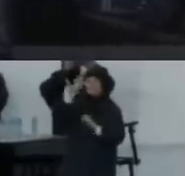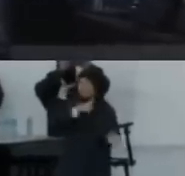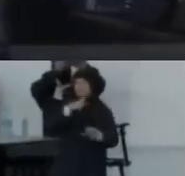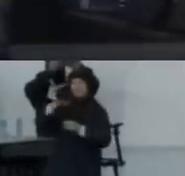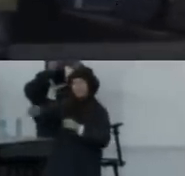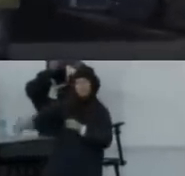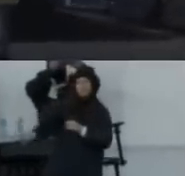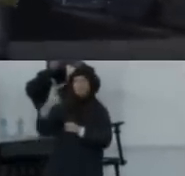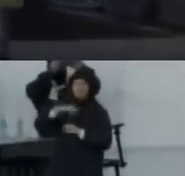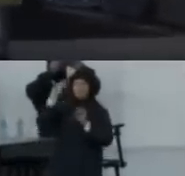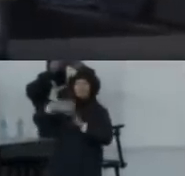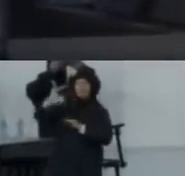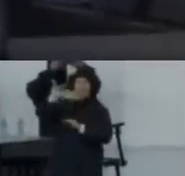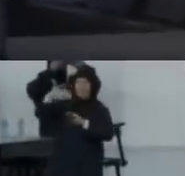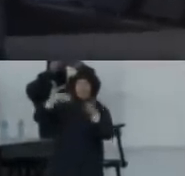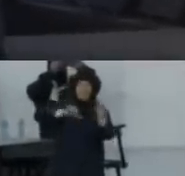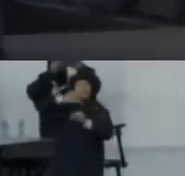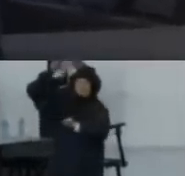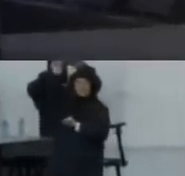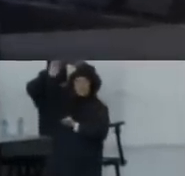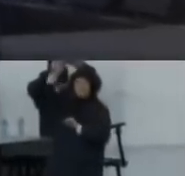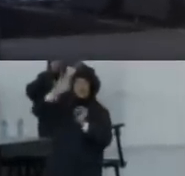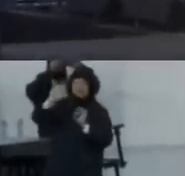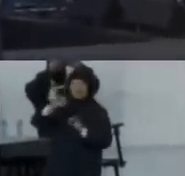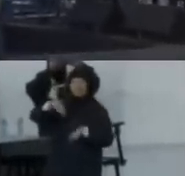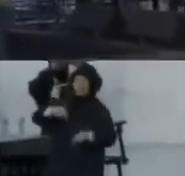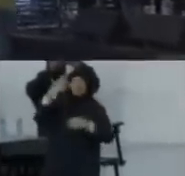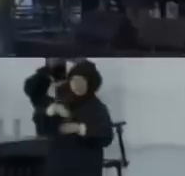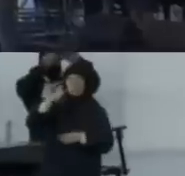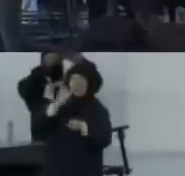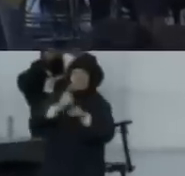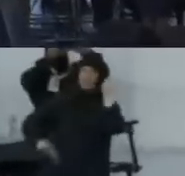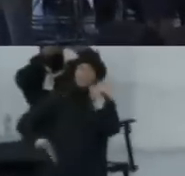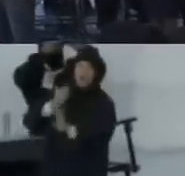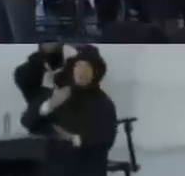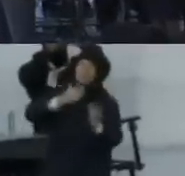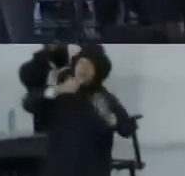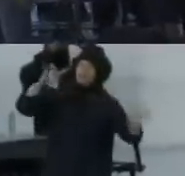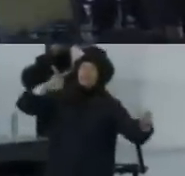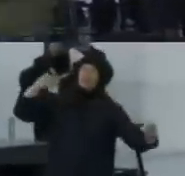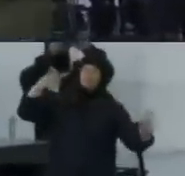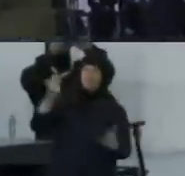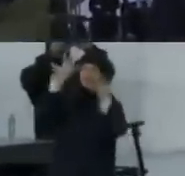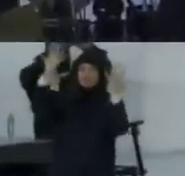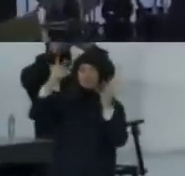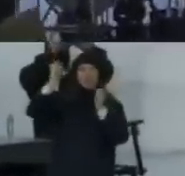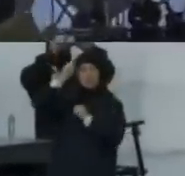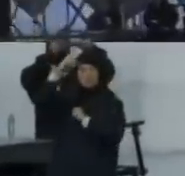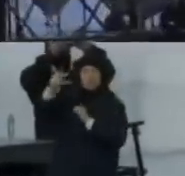partire di qua la più grande e straordinaria rivoluzione culturale della storia della politica italiana.